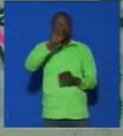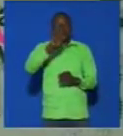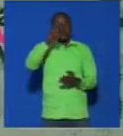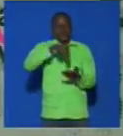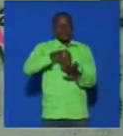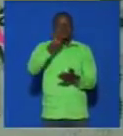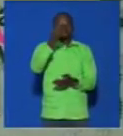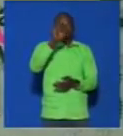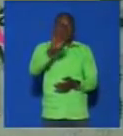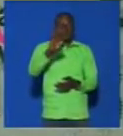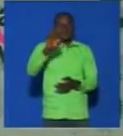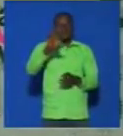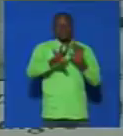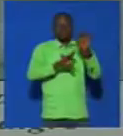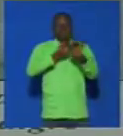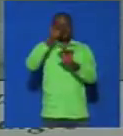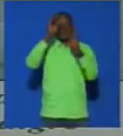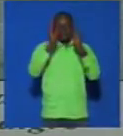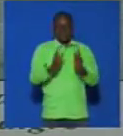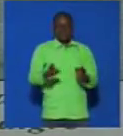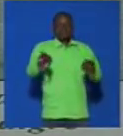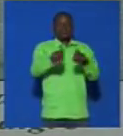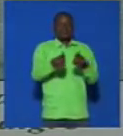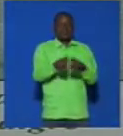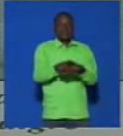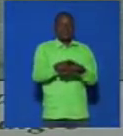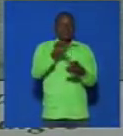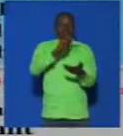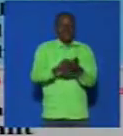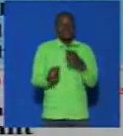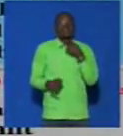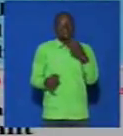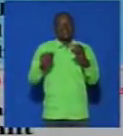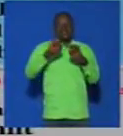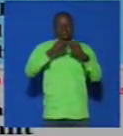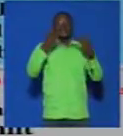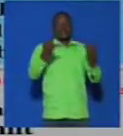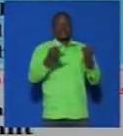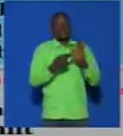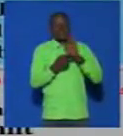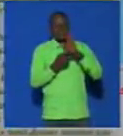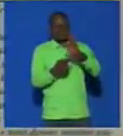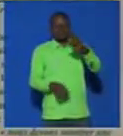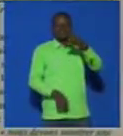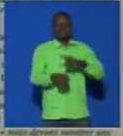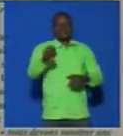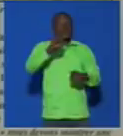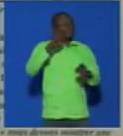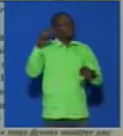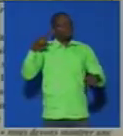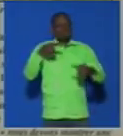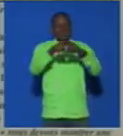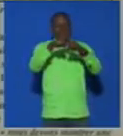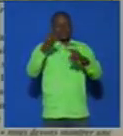2019 et le sélectionneur paulo duarte aussi c'est ce qu'indique l'observateur paalga qui présente ce match comme celui de tous les défis pour